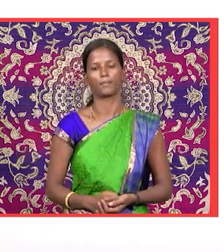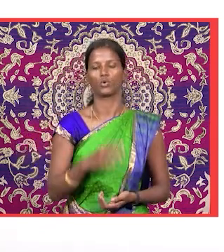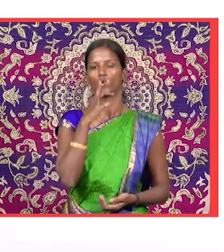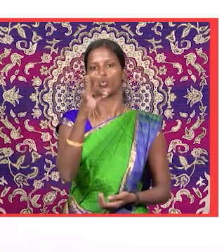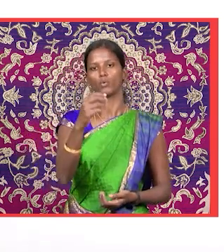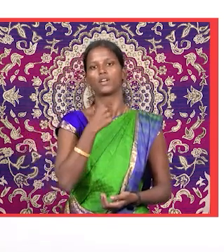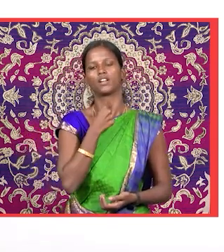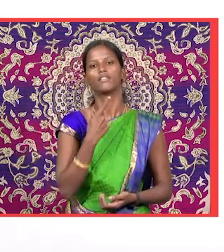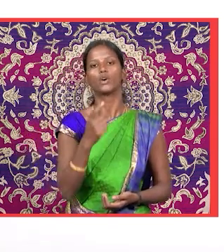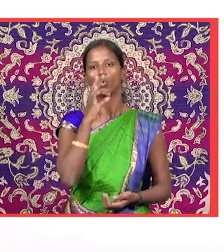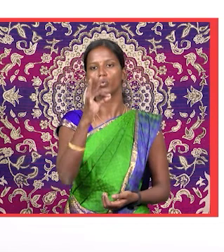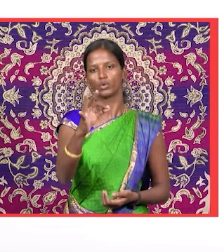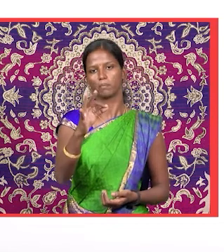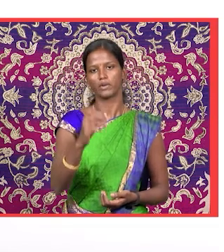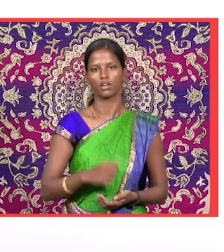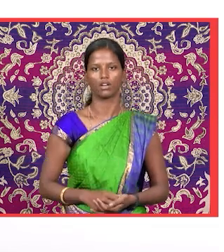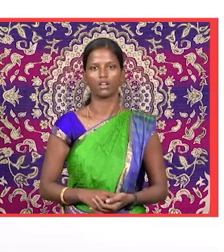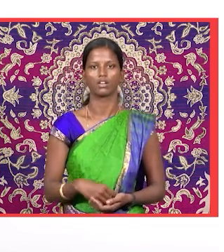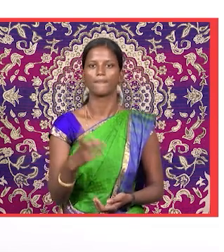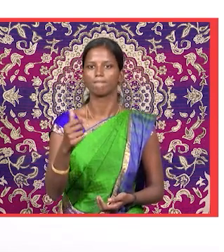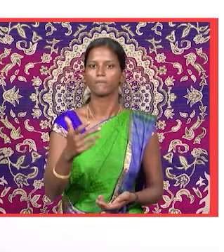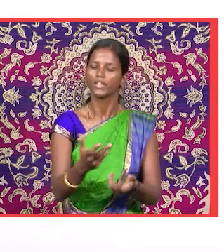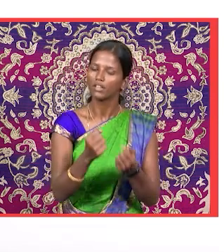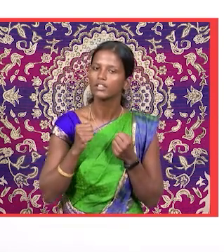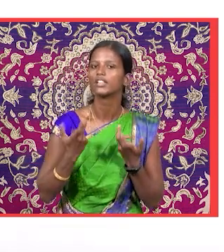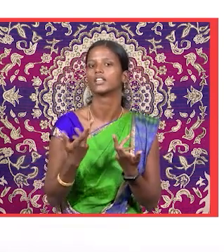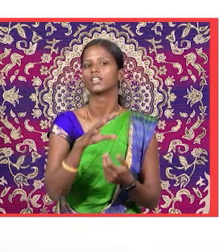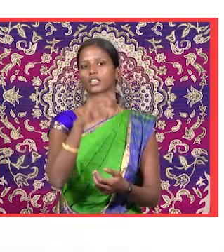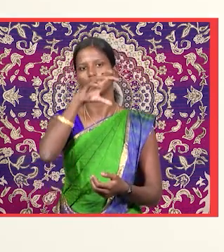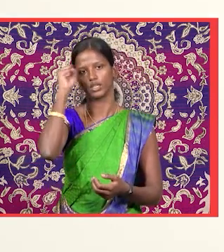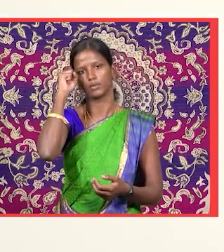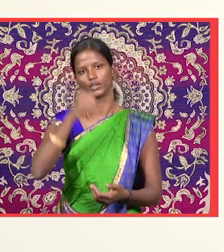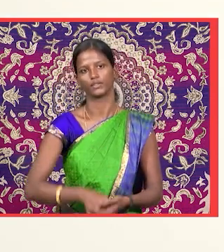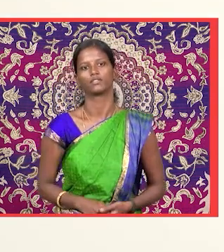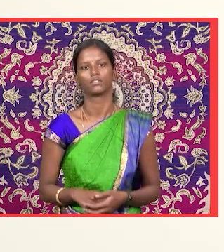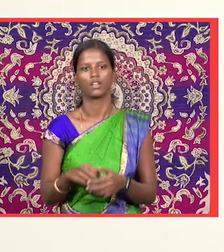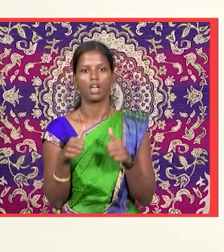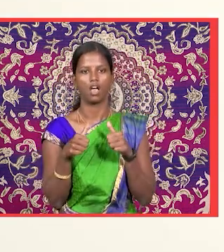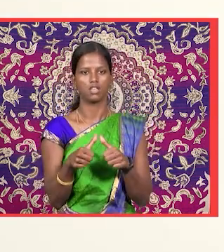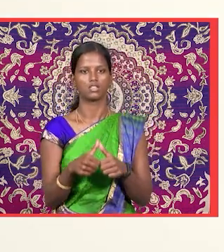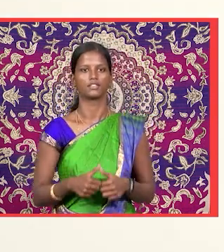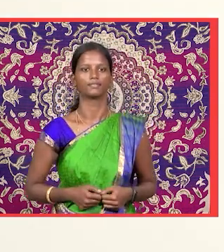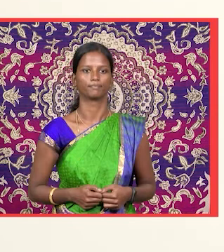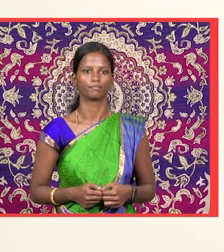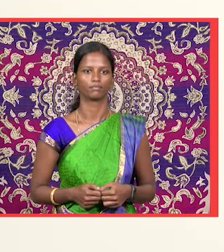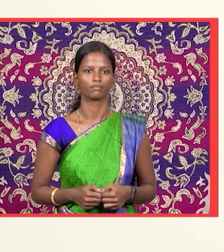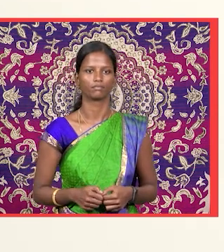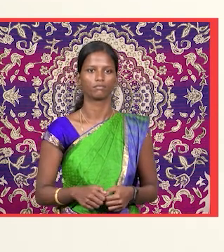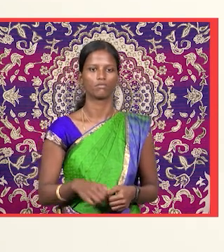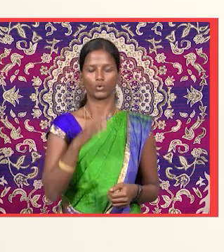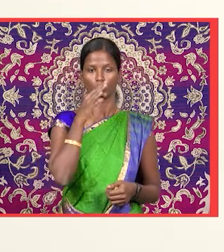குறிக்கப்பட்ட விலை என்ன? அந்த 1 ஜோடி காலனியுடைய குறிக்கப்பட்ட விலை என்னன்னு கேட்டிருக்காங்க. ஸோ நம்ம குறிக்கப்பட்ட விலையை பின்னு